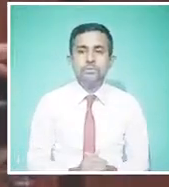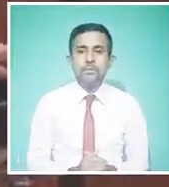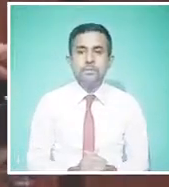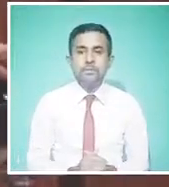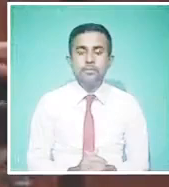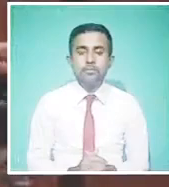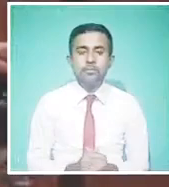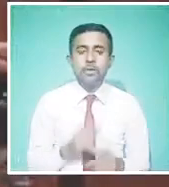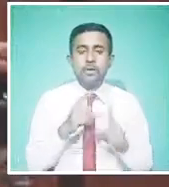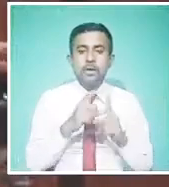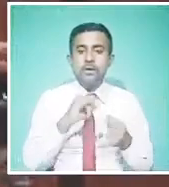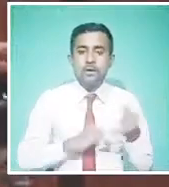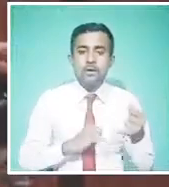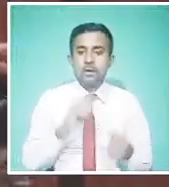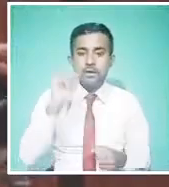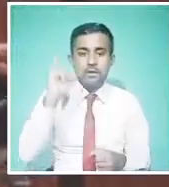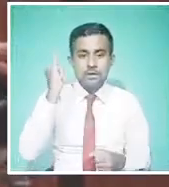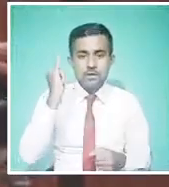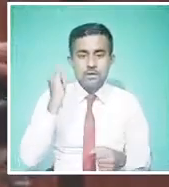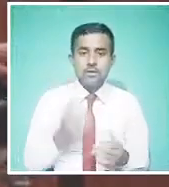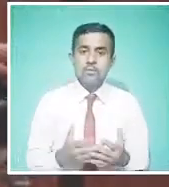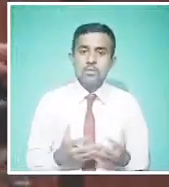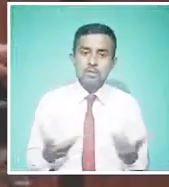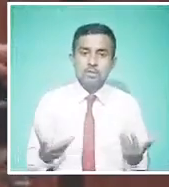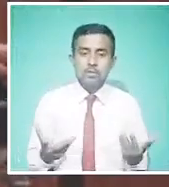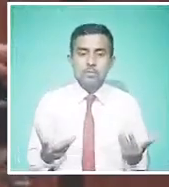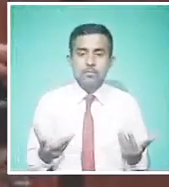செயலாளர்களாலோ அல்லது அது சம்பந்தப்பட்ட திணைக்கள